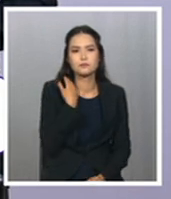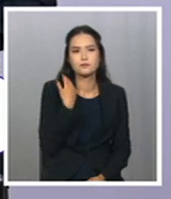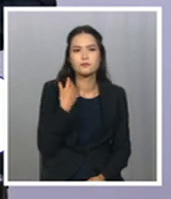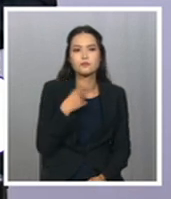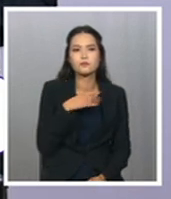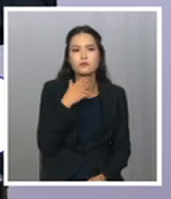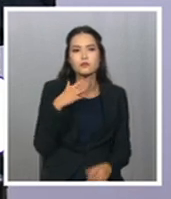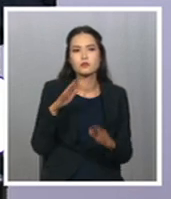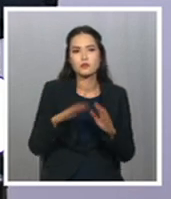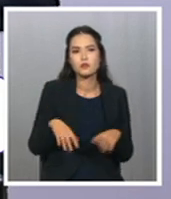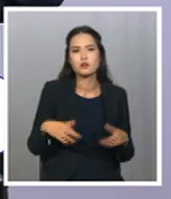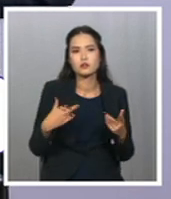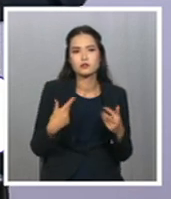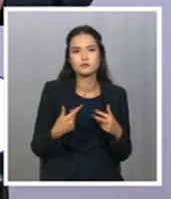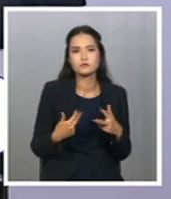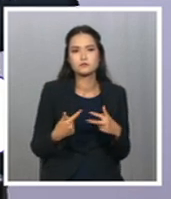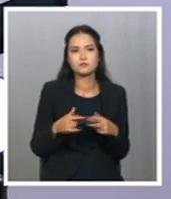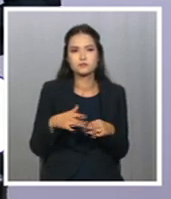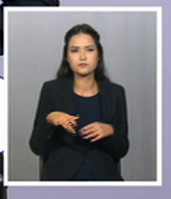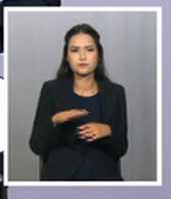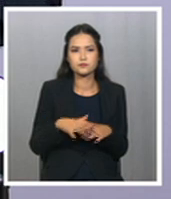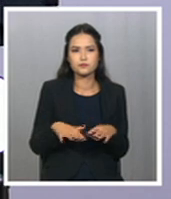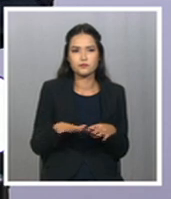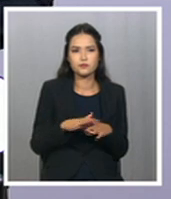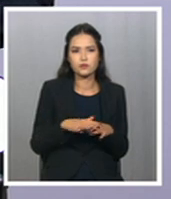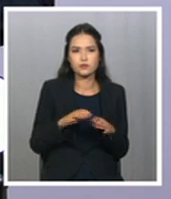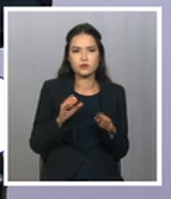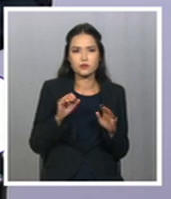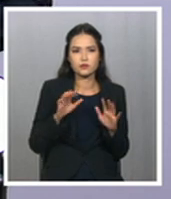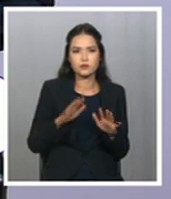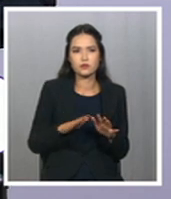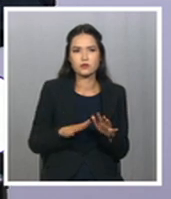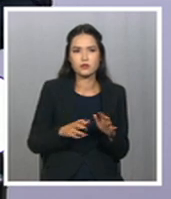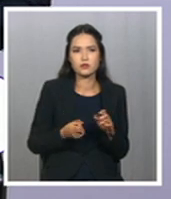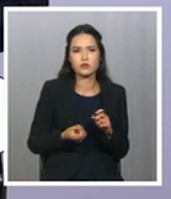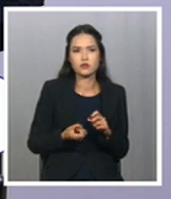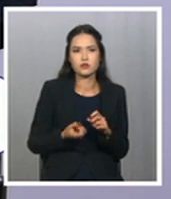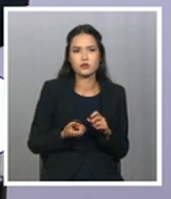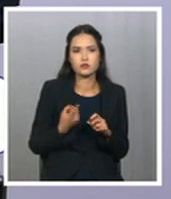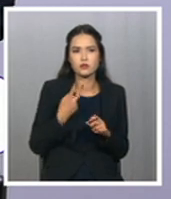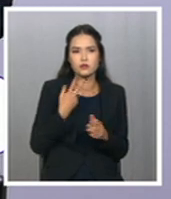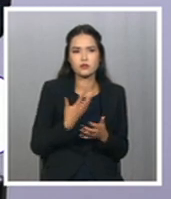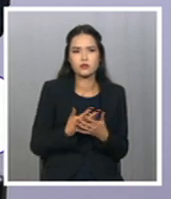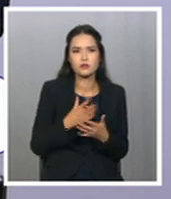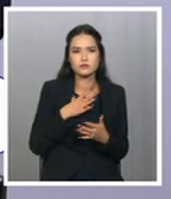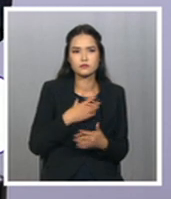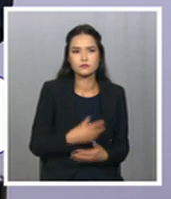келе жатқан нарықтық жүйенің дағдарысын айқын көрсеткен еді.